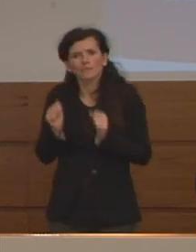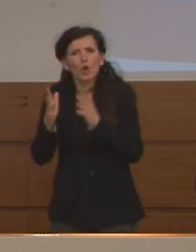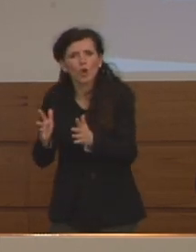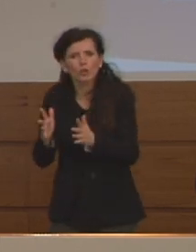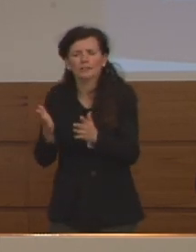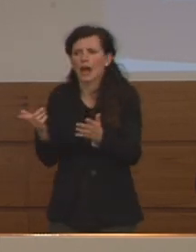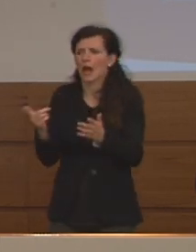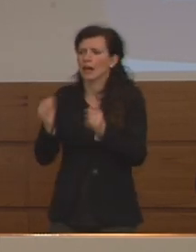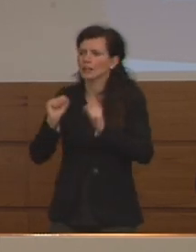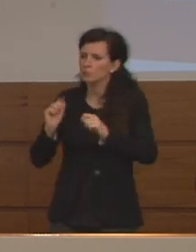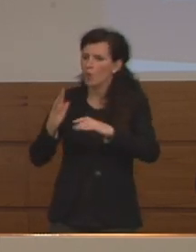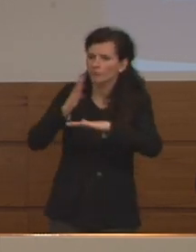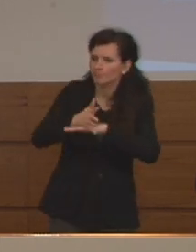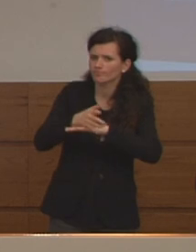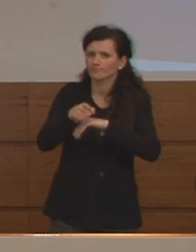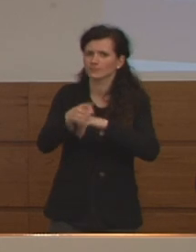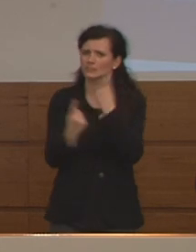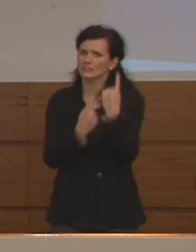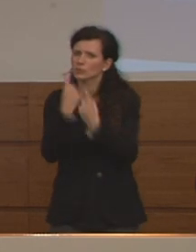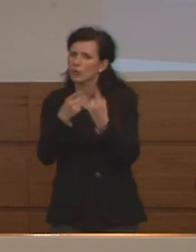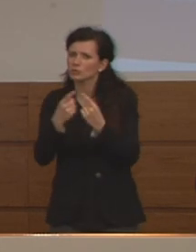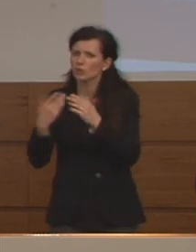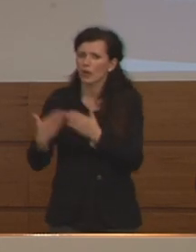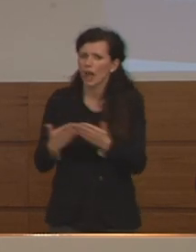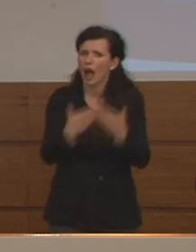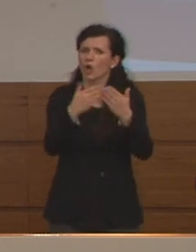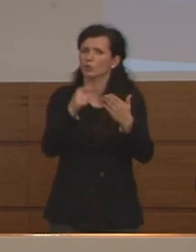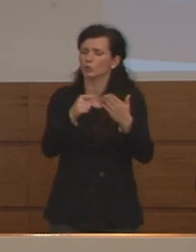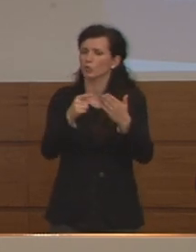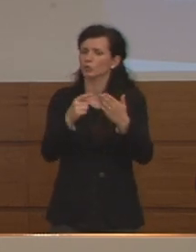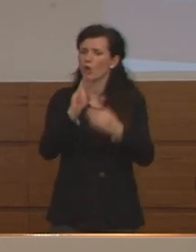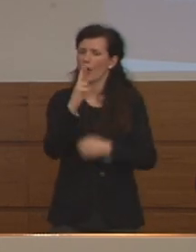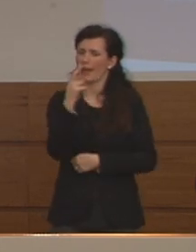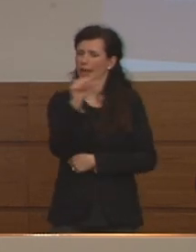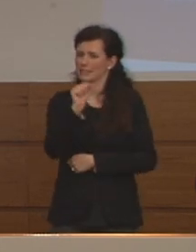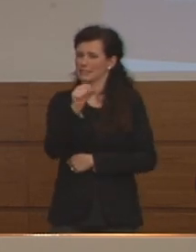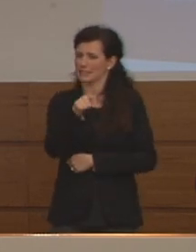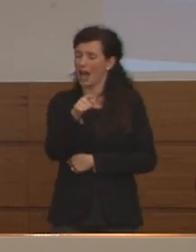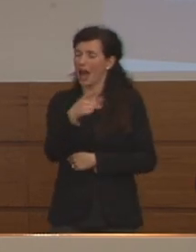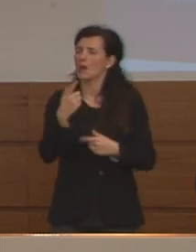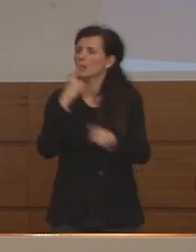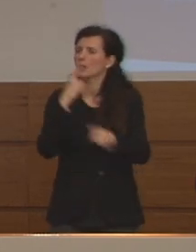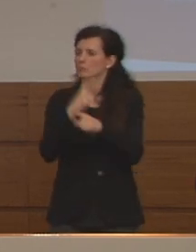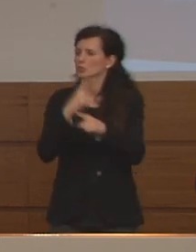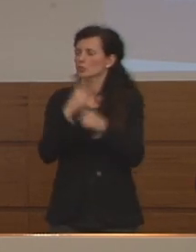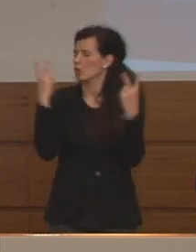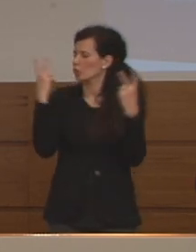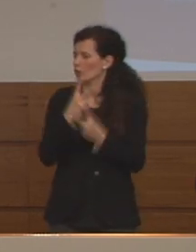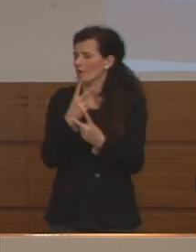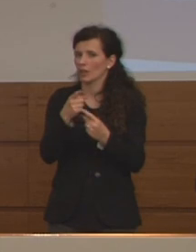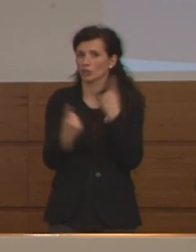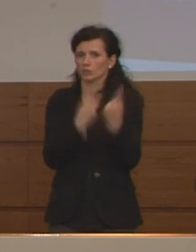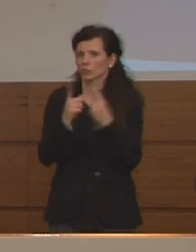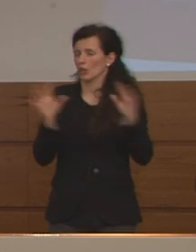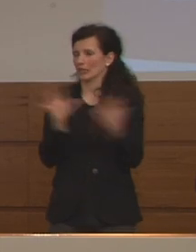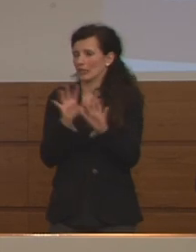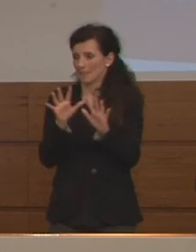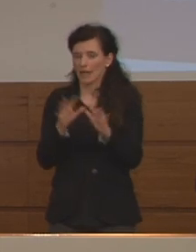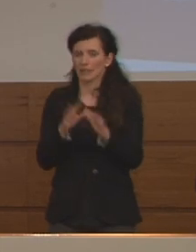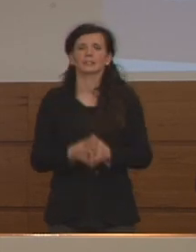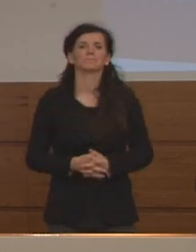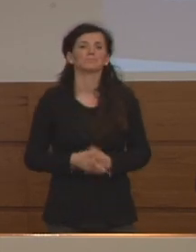qualche modo entrare in gioco a supporto di queste realtà dove ci sono situazioni drammatiche sì